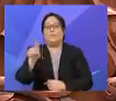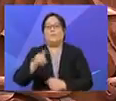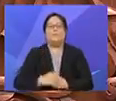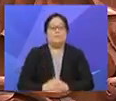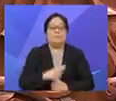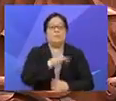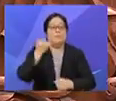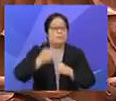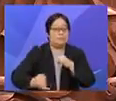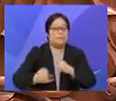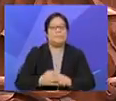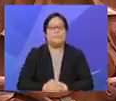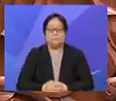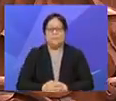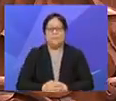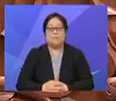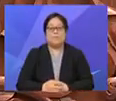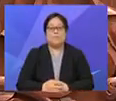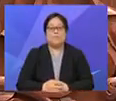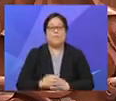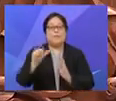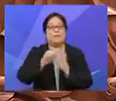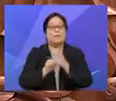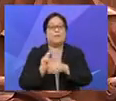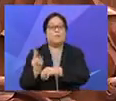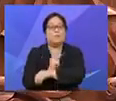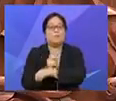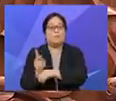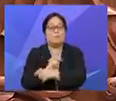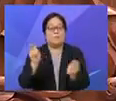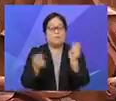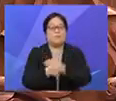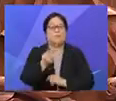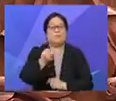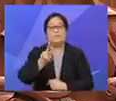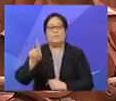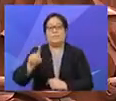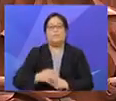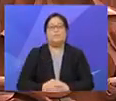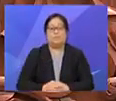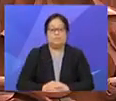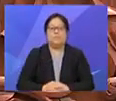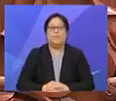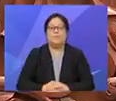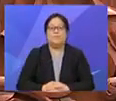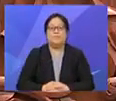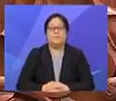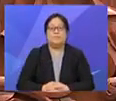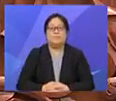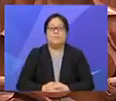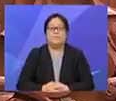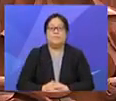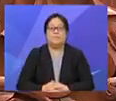37 tahun yang lepas untuk melantik satu orang tak tambahan timbalan speaker jadi